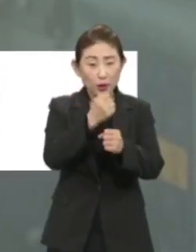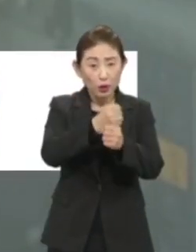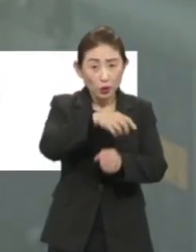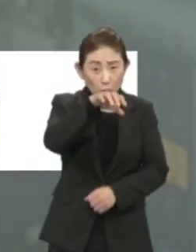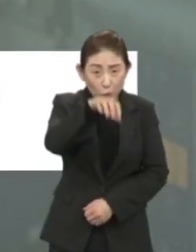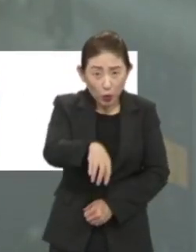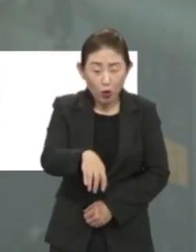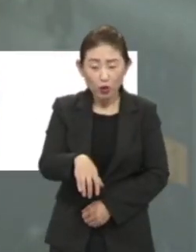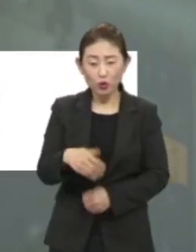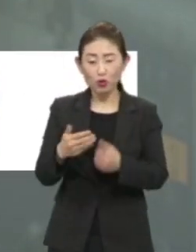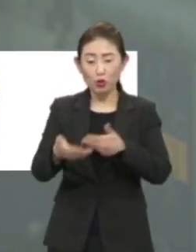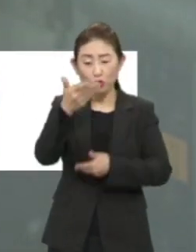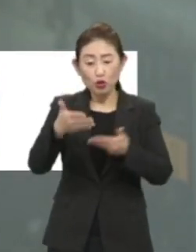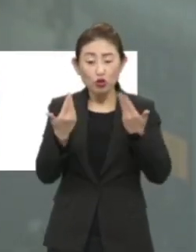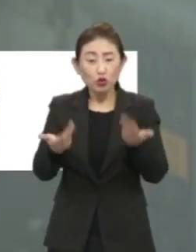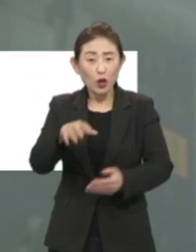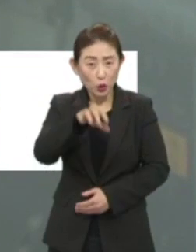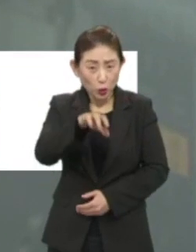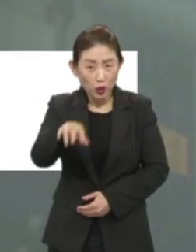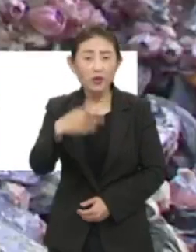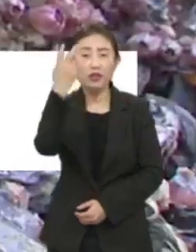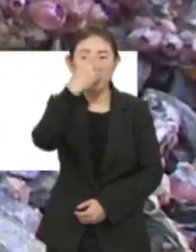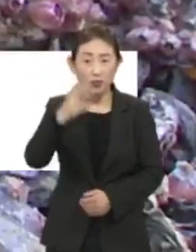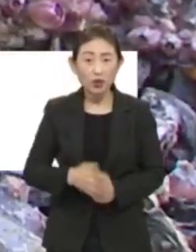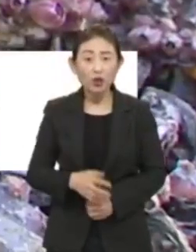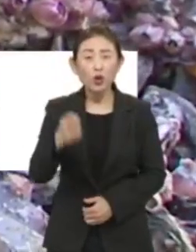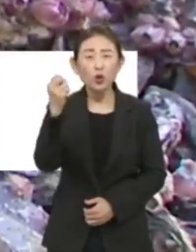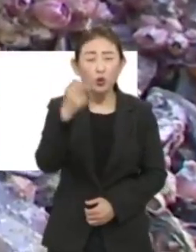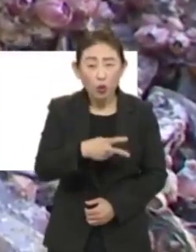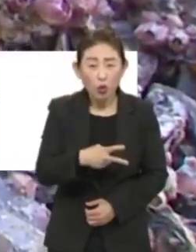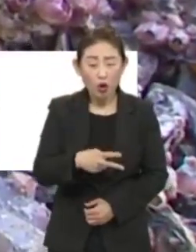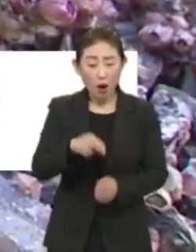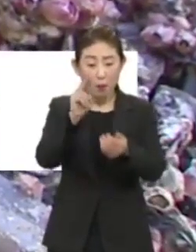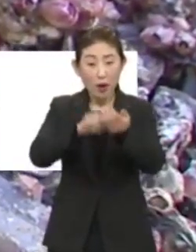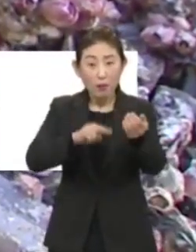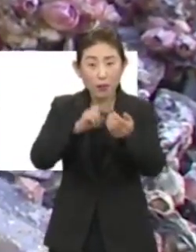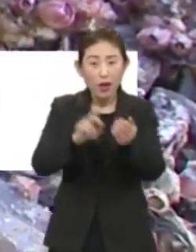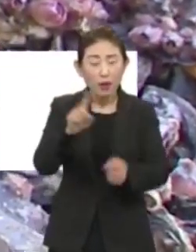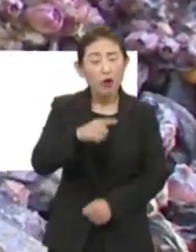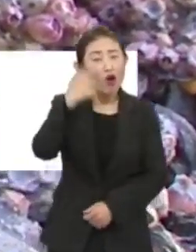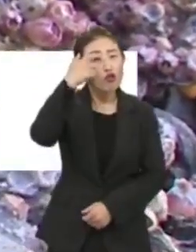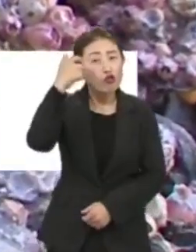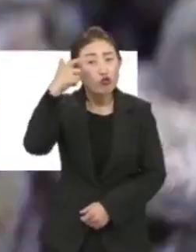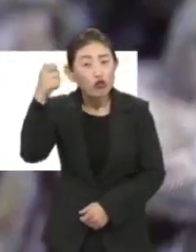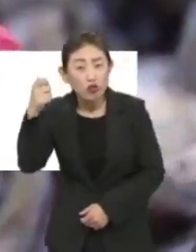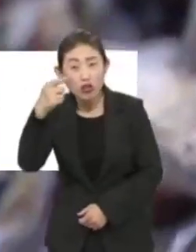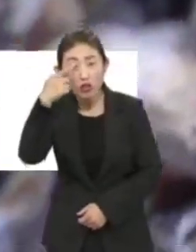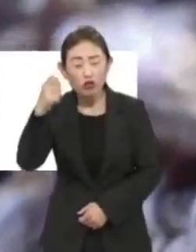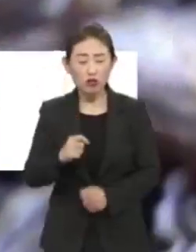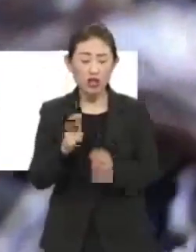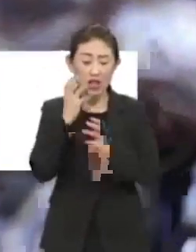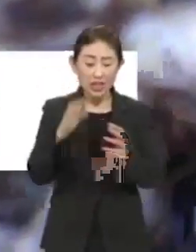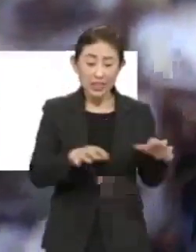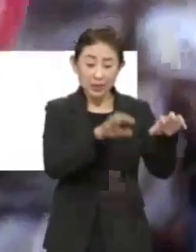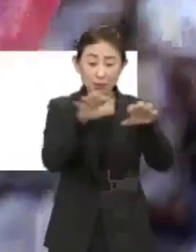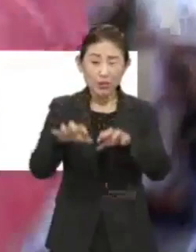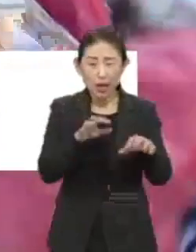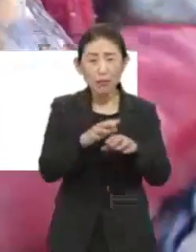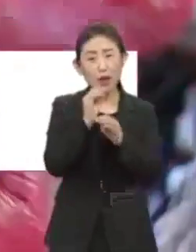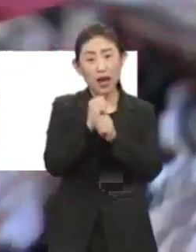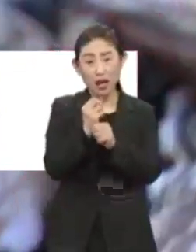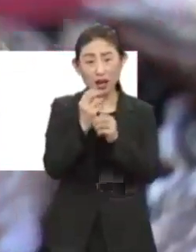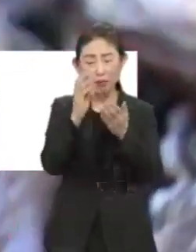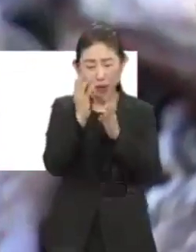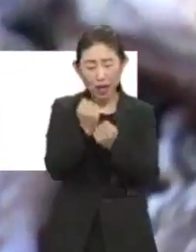검사를 실시합니다 이와 함께 시중에 판매되는 생식용 굴에 대해서도 김장철 등 소비가 증가하는 내년 3월까지